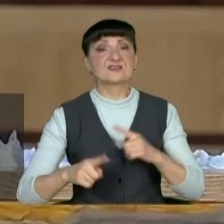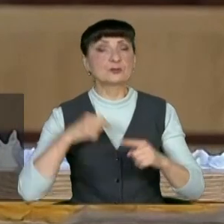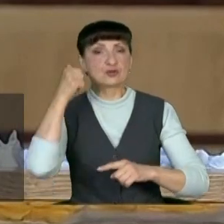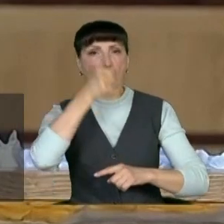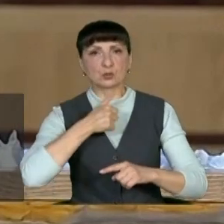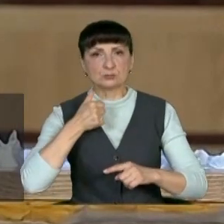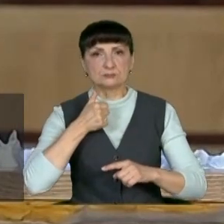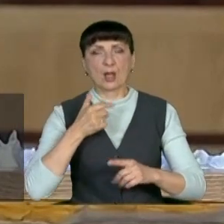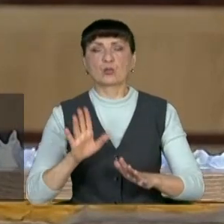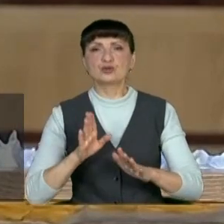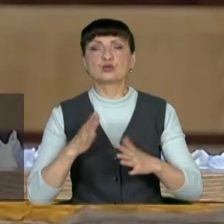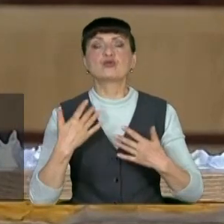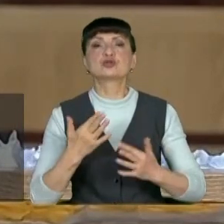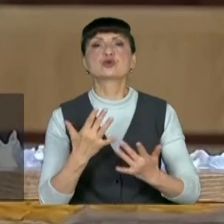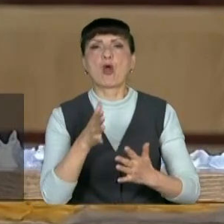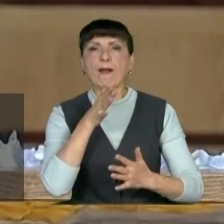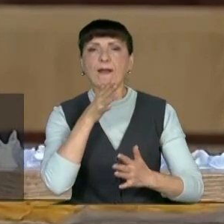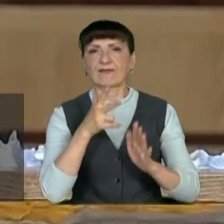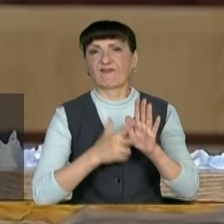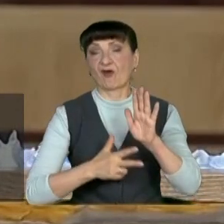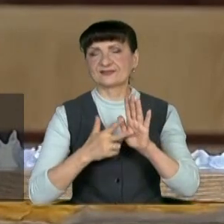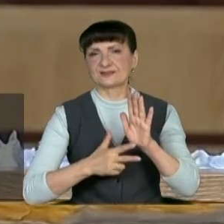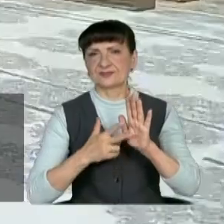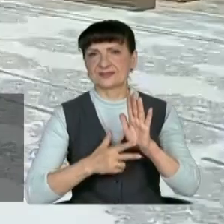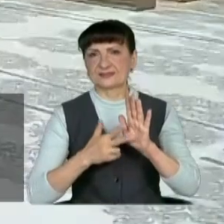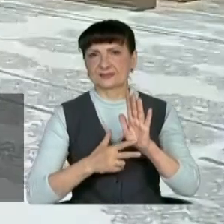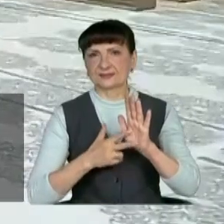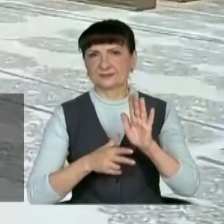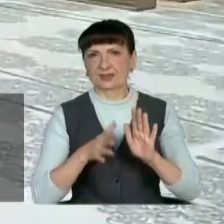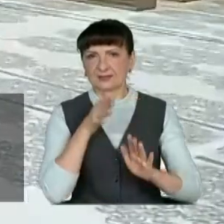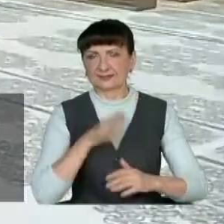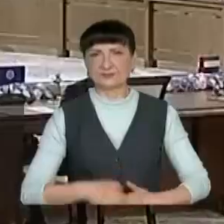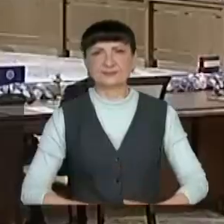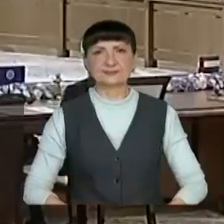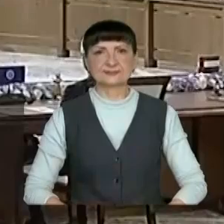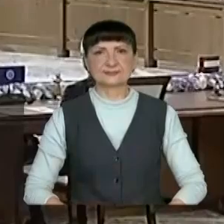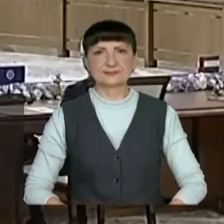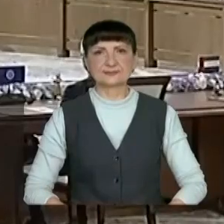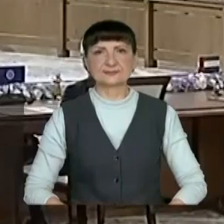году отметит свою 80-ю годовщину.